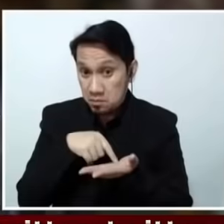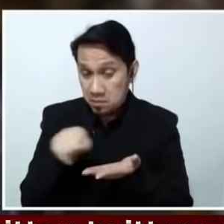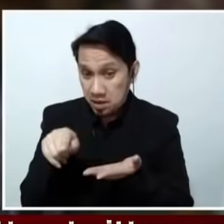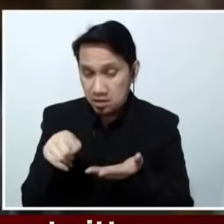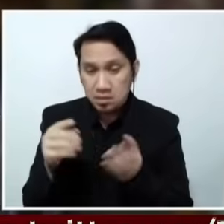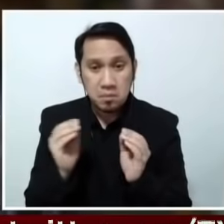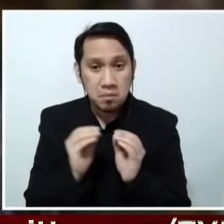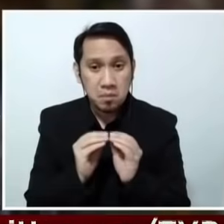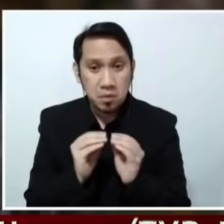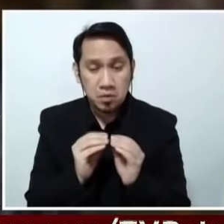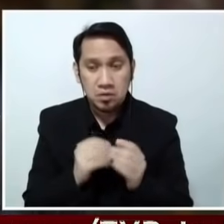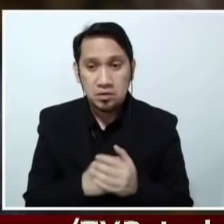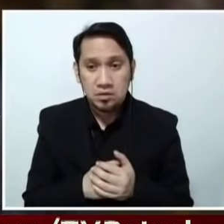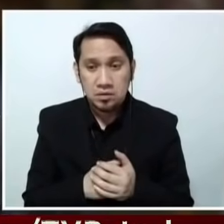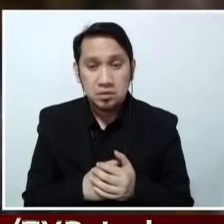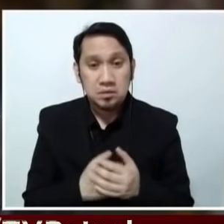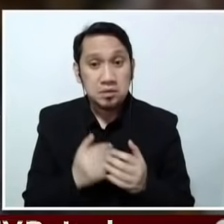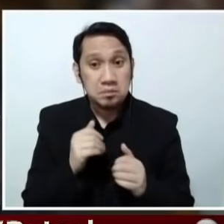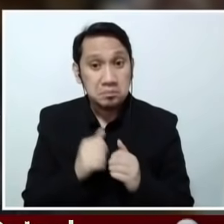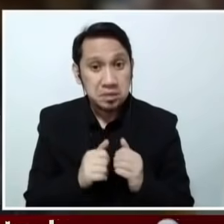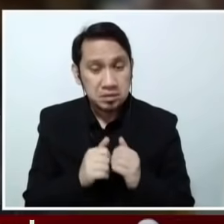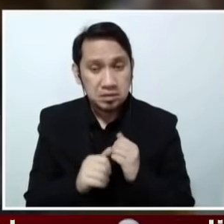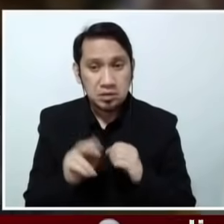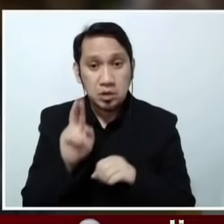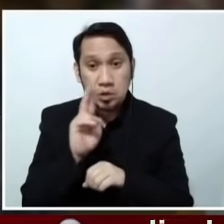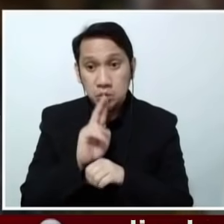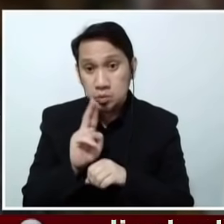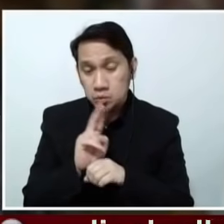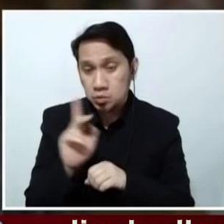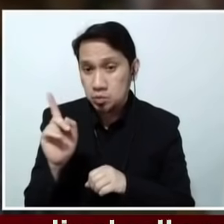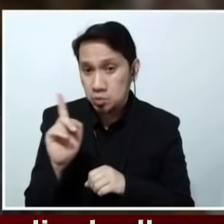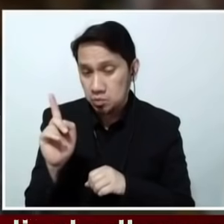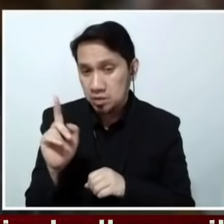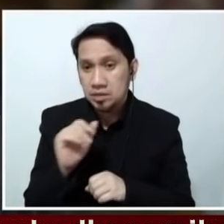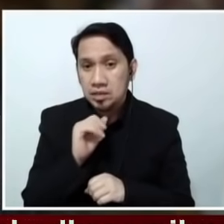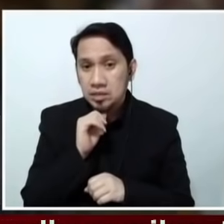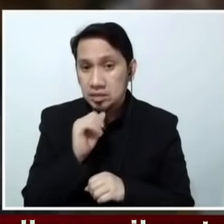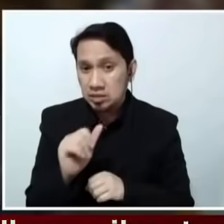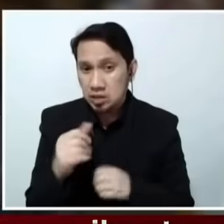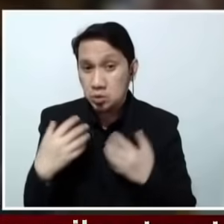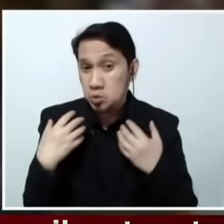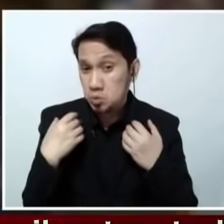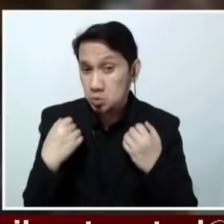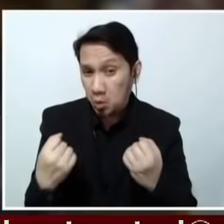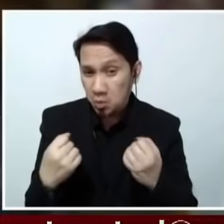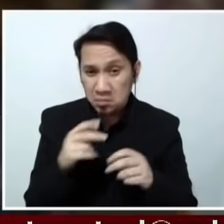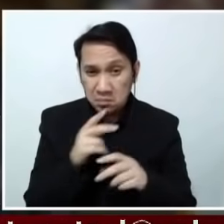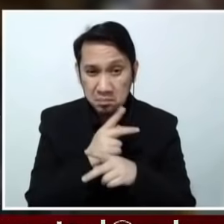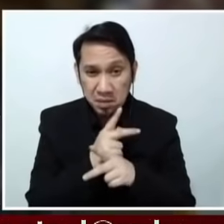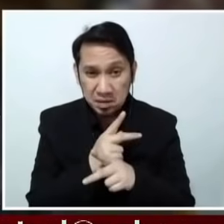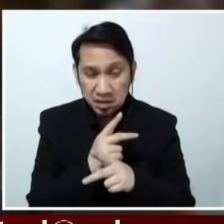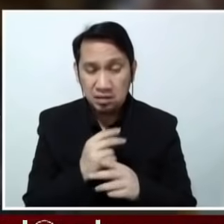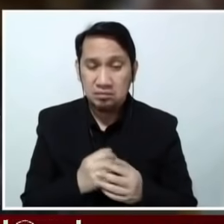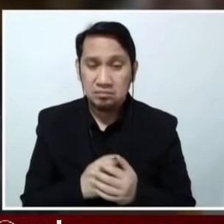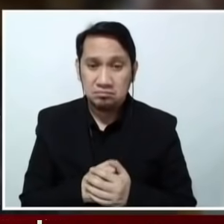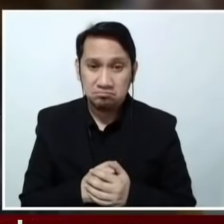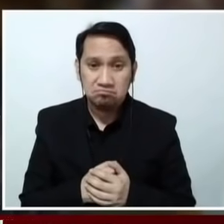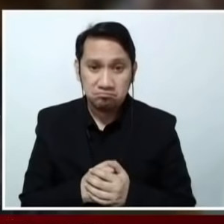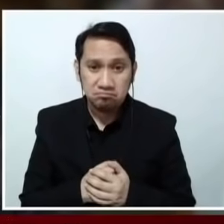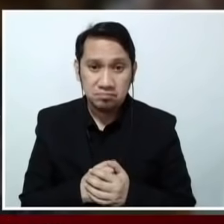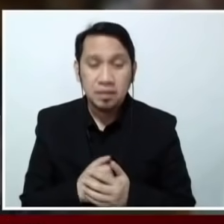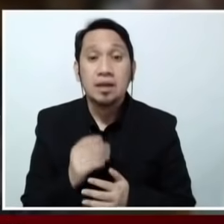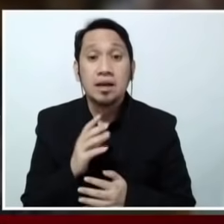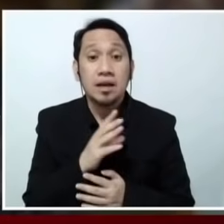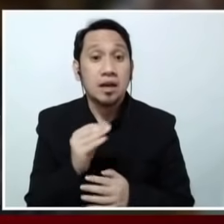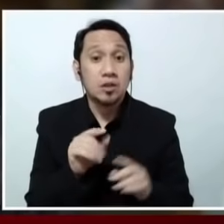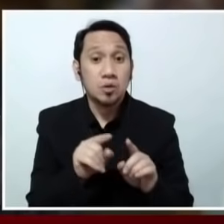more only to end up using hindi naman matibay. And siyempre yung